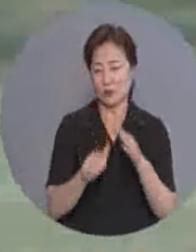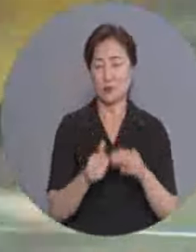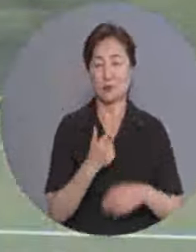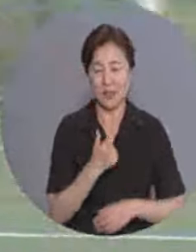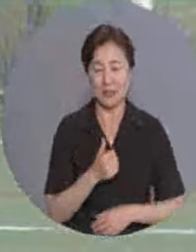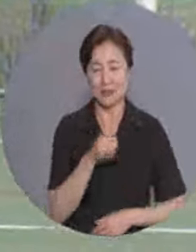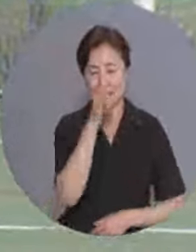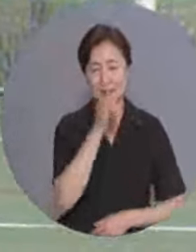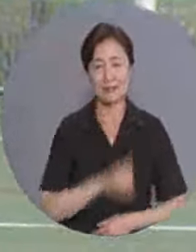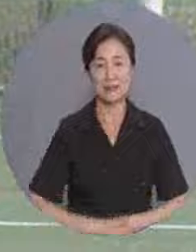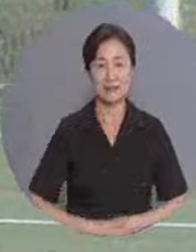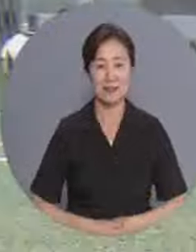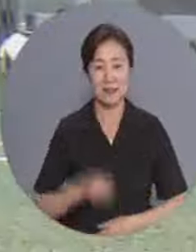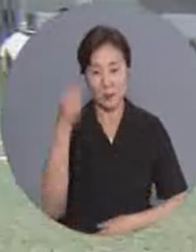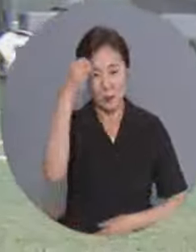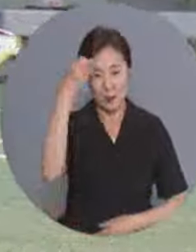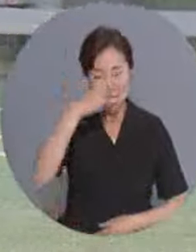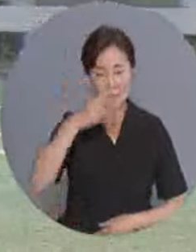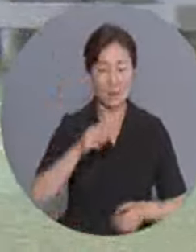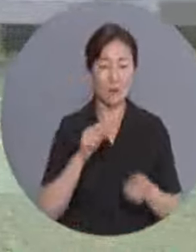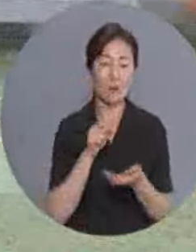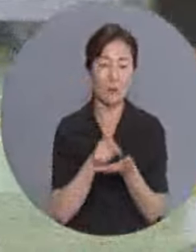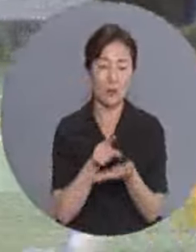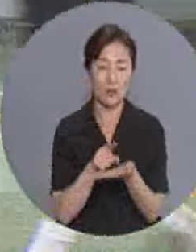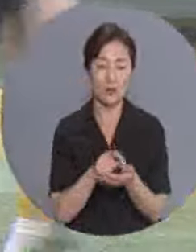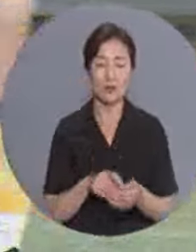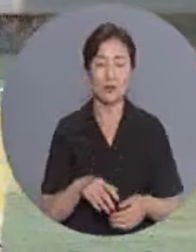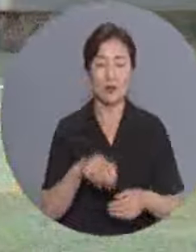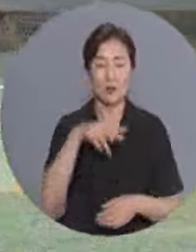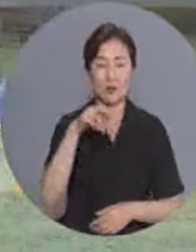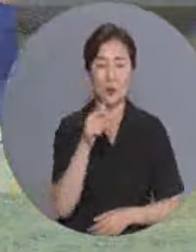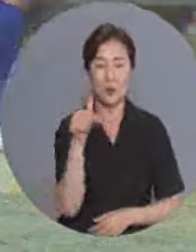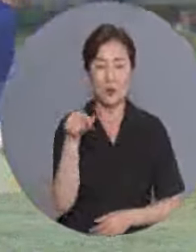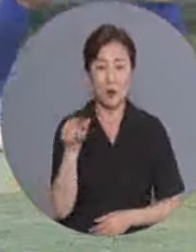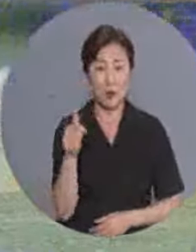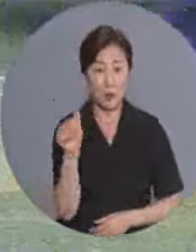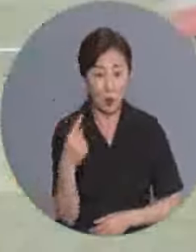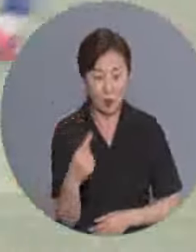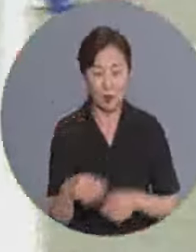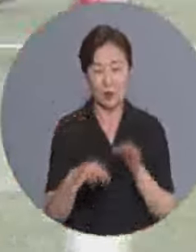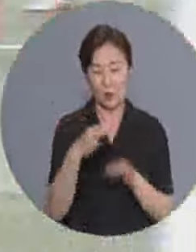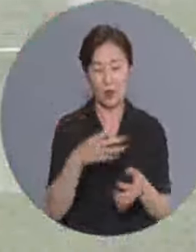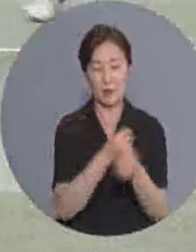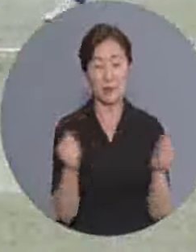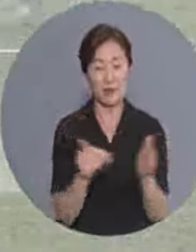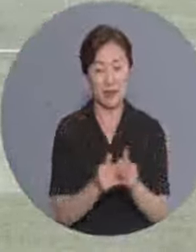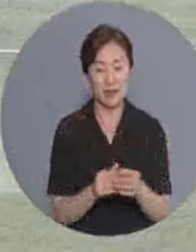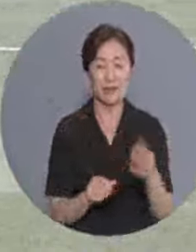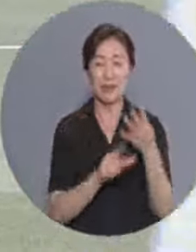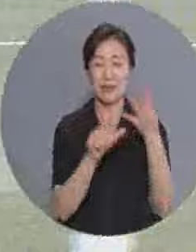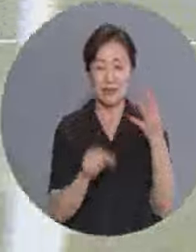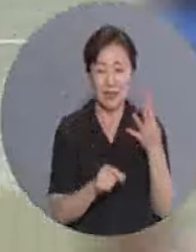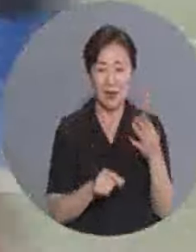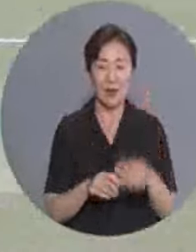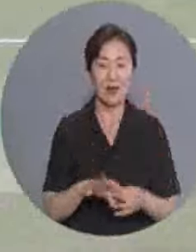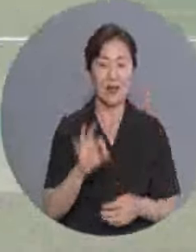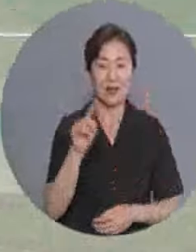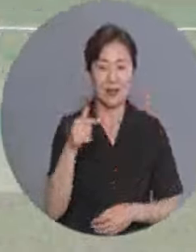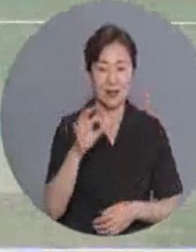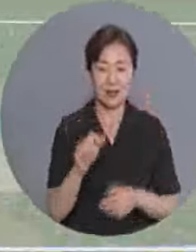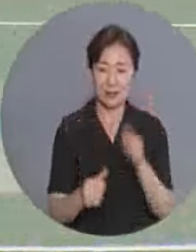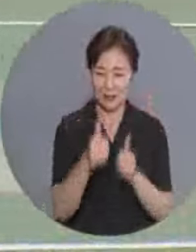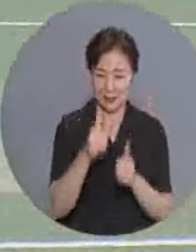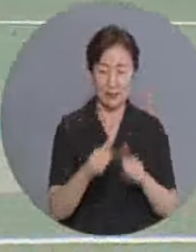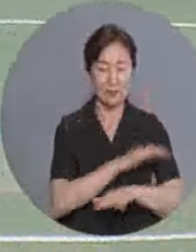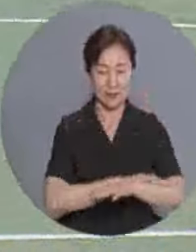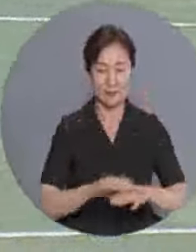있습니다. 3학년 공격수 송건호는 전남과 준프로 계약을 통해 지난 4월 FC 안양과의 데뷔 무대를